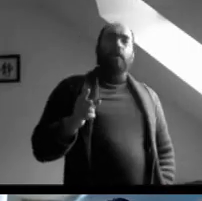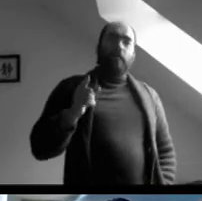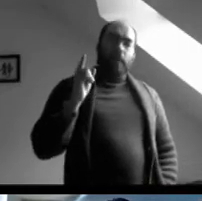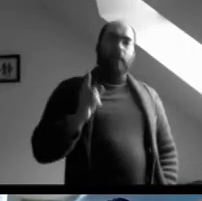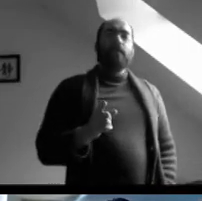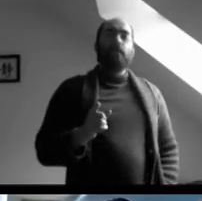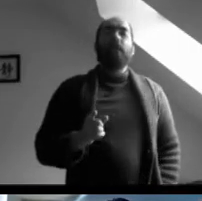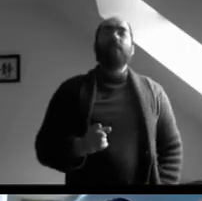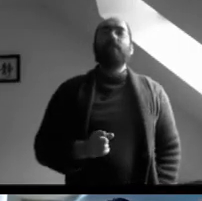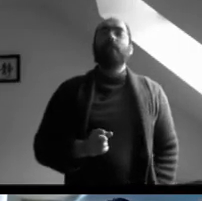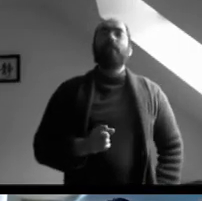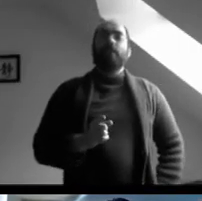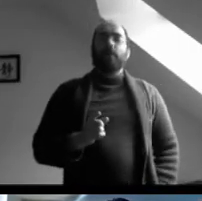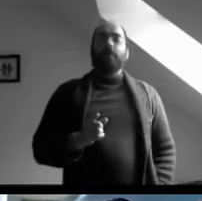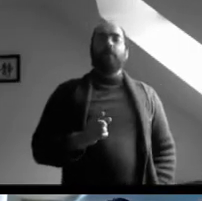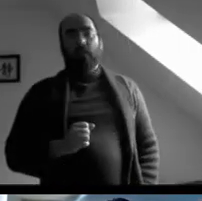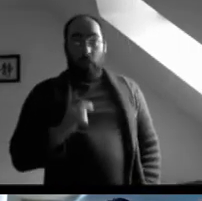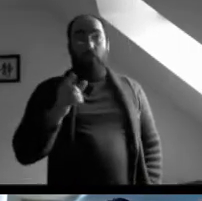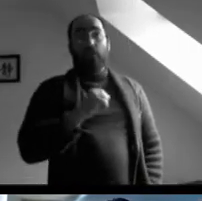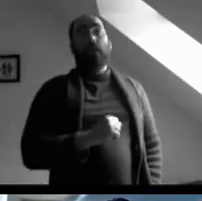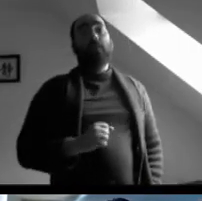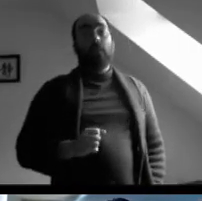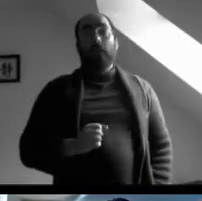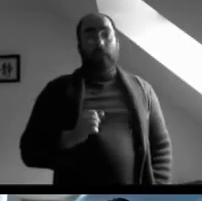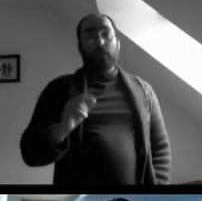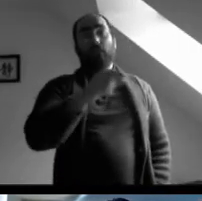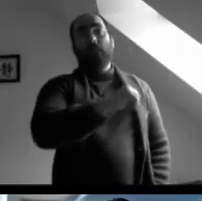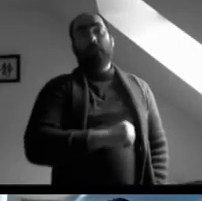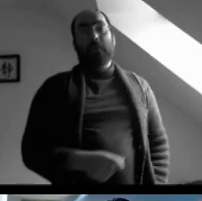Pour ça, et malgré le niveau pathétique de certains spectateurs, je suis quand même heureux d'être retourné au cinéma.